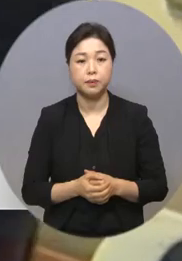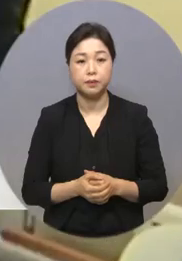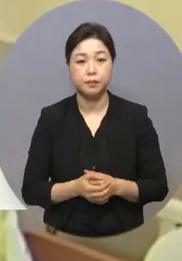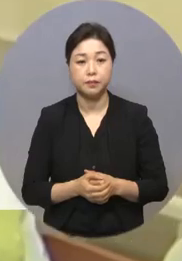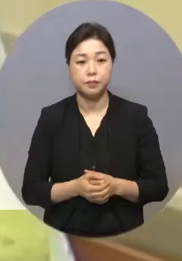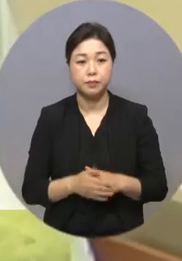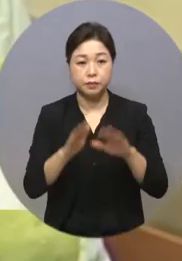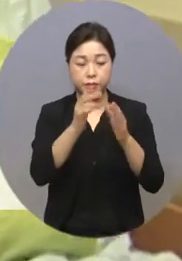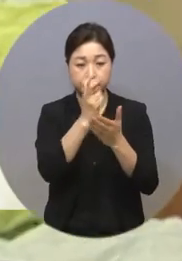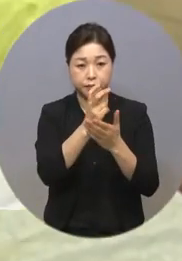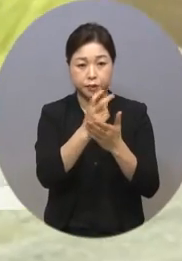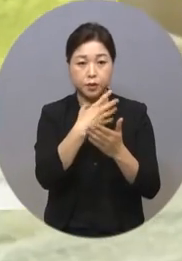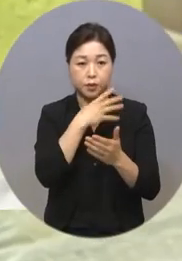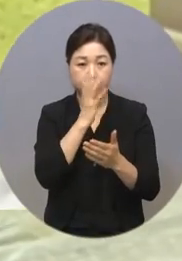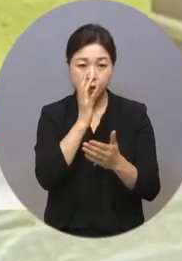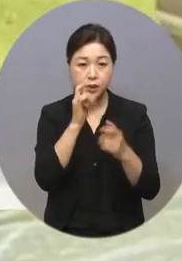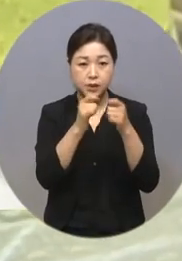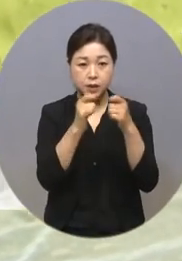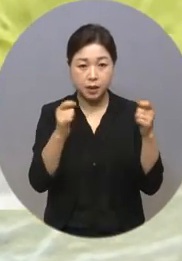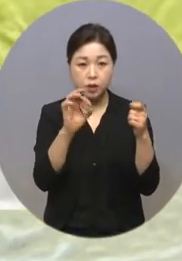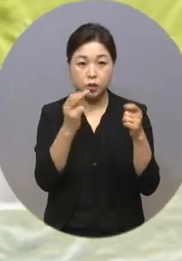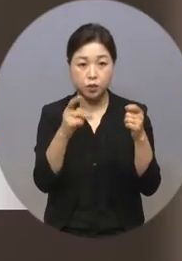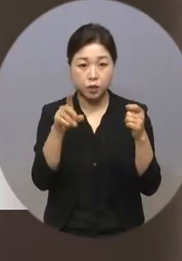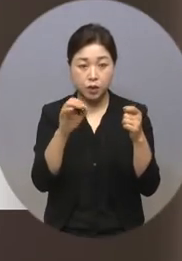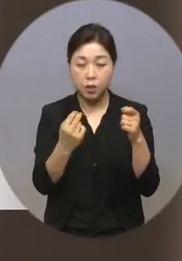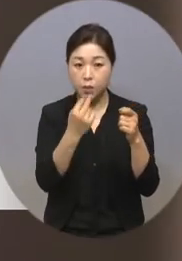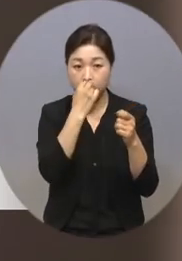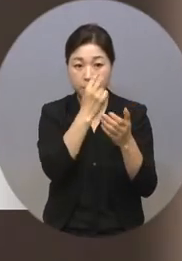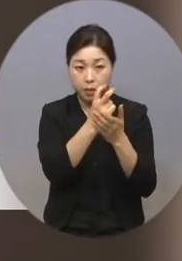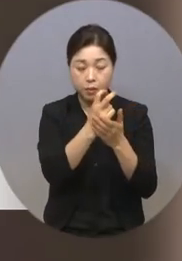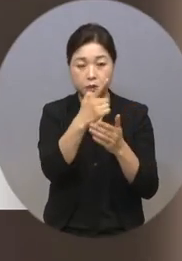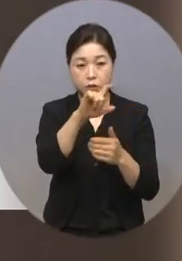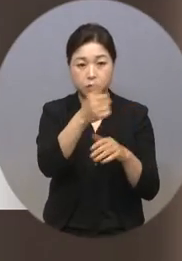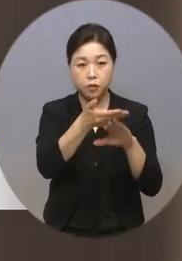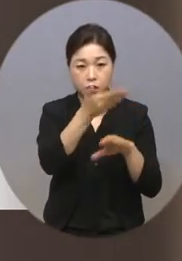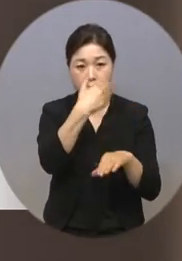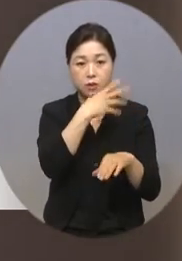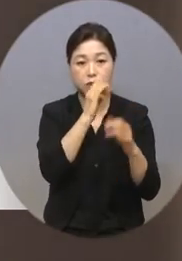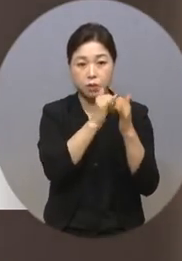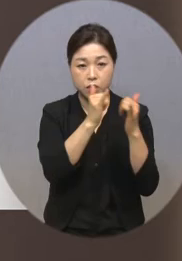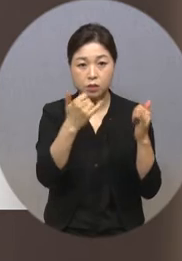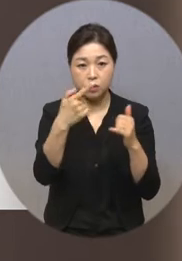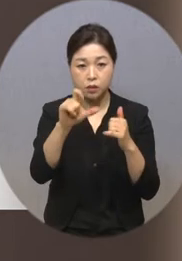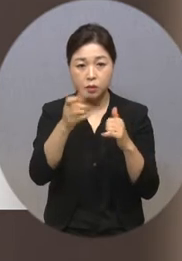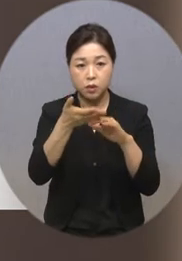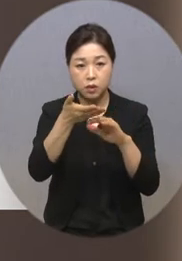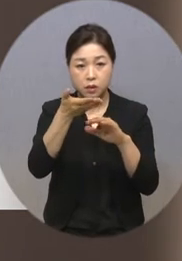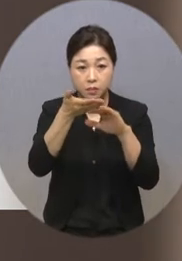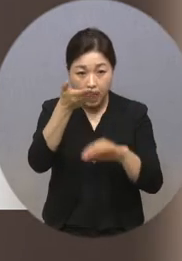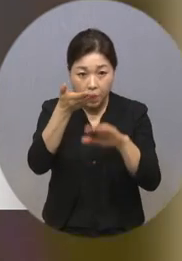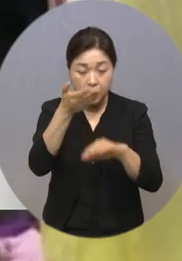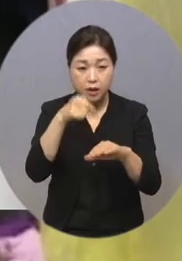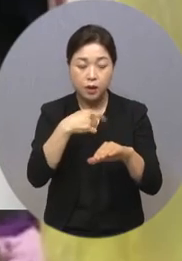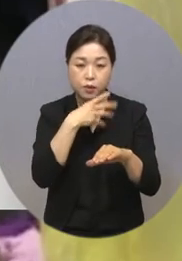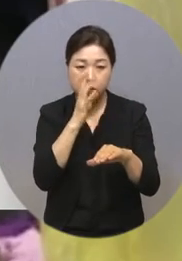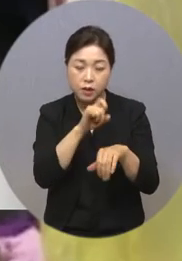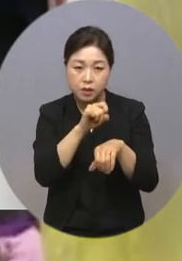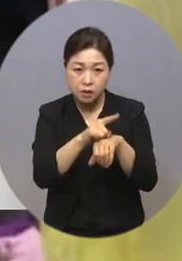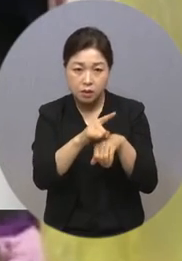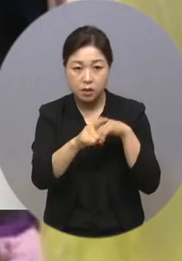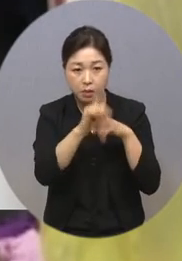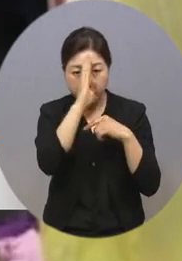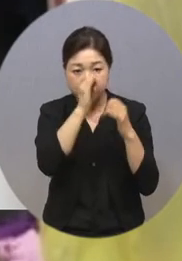현행 법에서는 노인장기요양 법에 따른 65세 이상 노인 65세 미만 노인성 질환자 이데 활동지원 급여